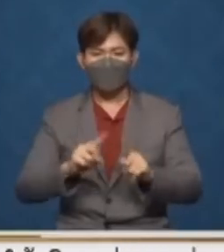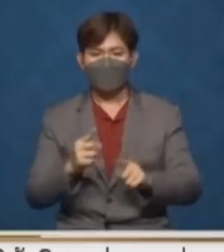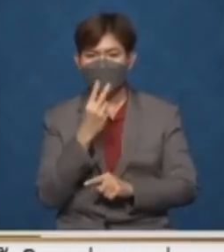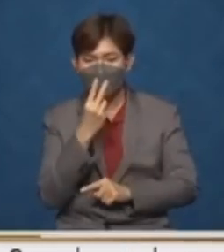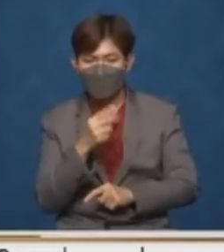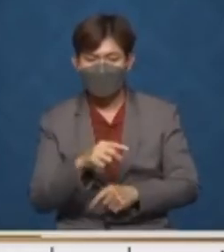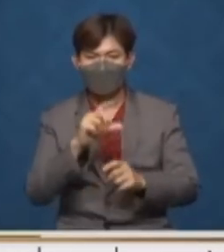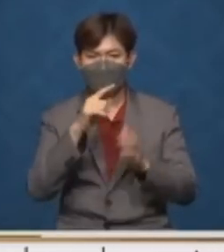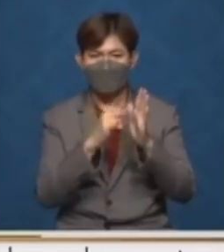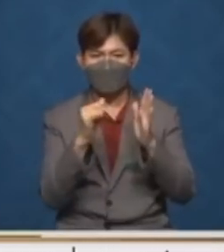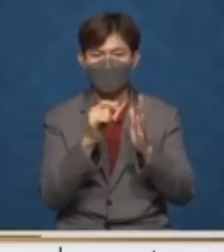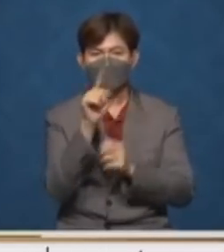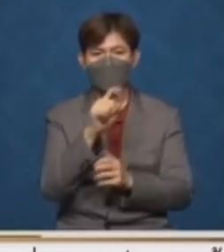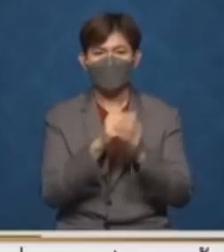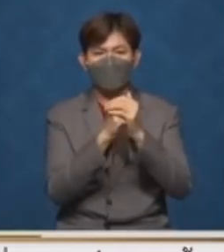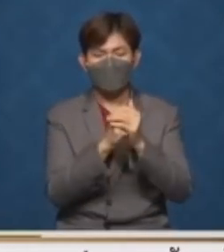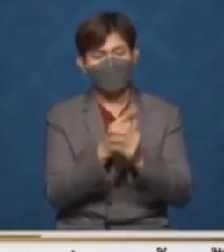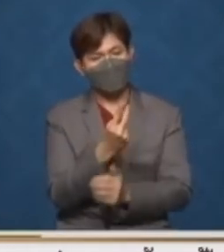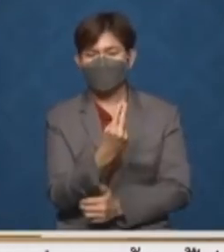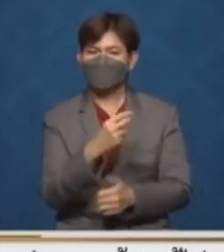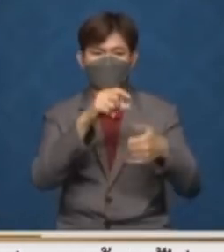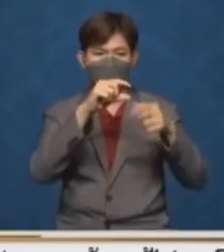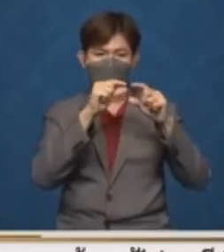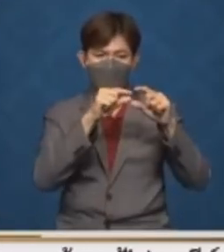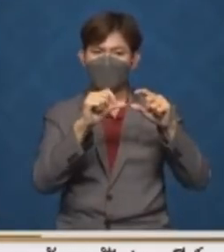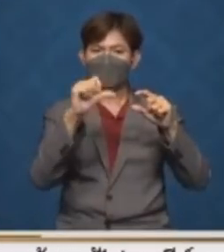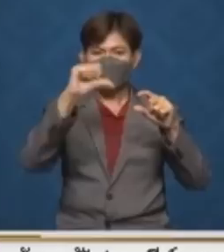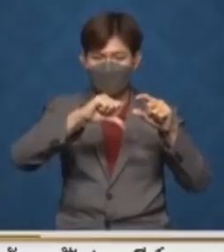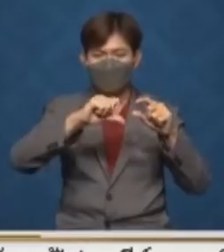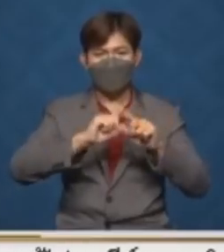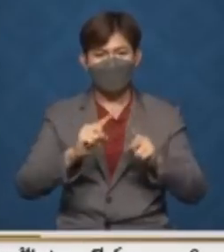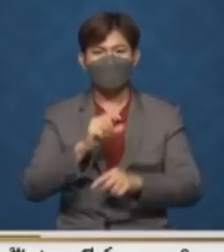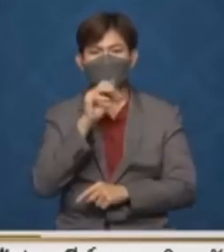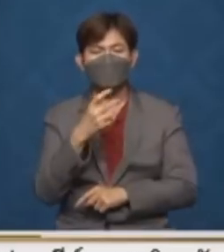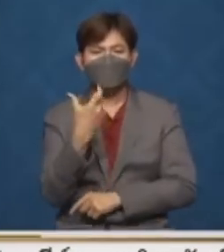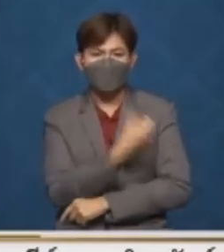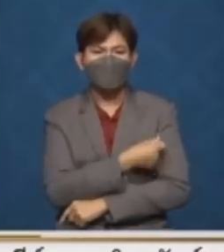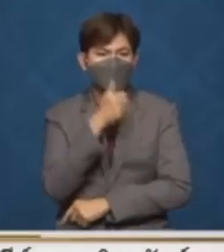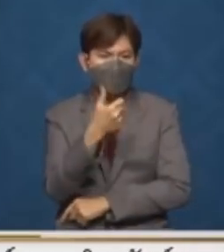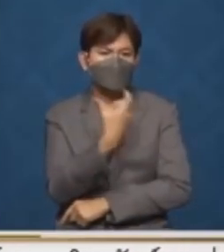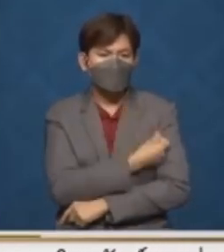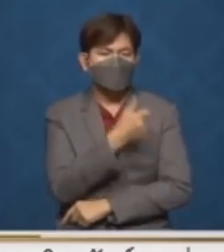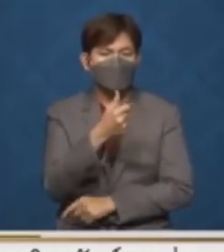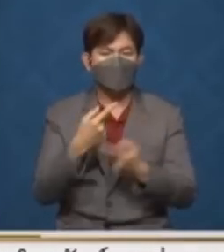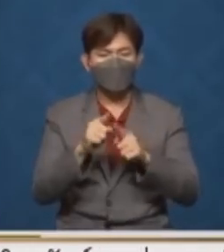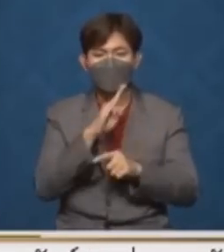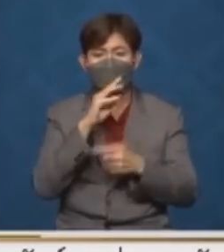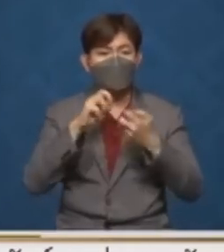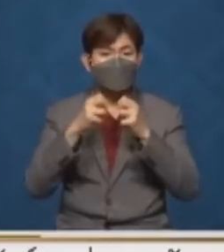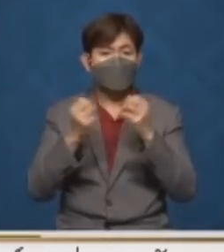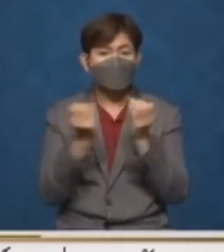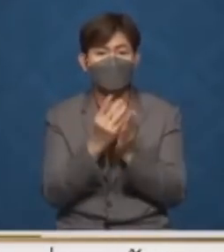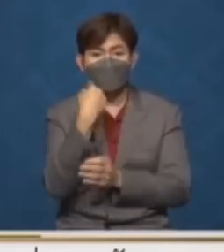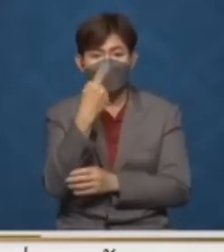ค่ามันไปอีกแล้วหลจากทความจิบอกวาฉีดแล้วดี ฉีดแลวดีผมเกรงวาทจะไปไลแล้วใทสุดทำให้ประชาชนที่ได้